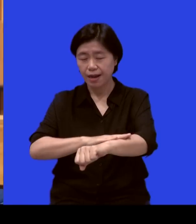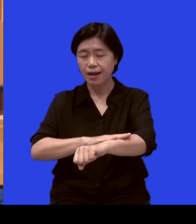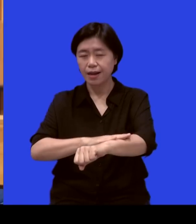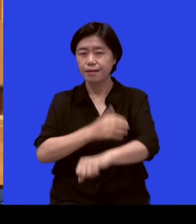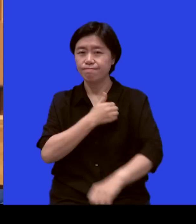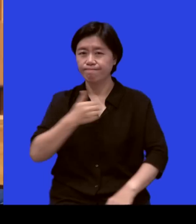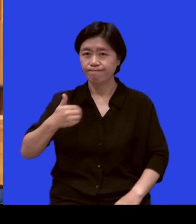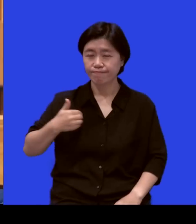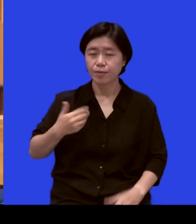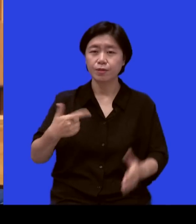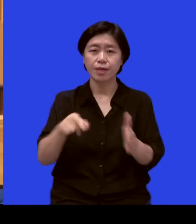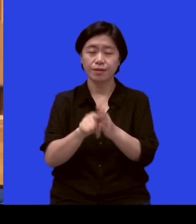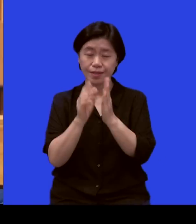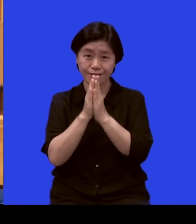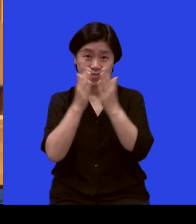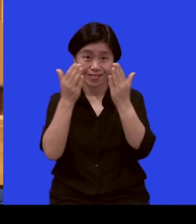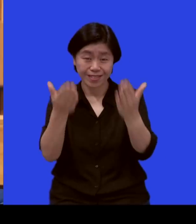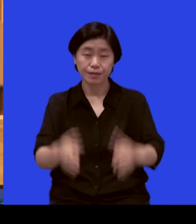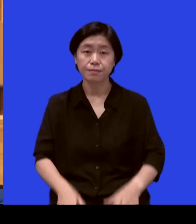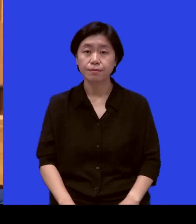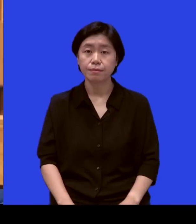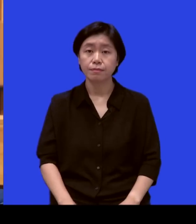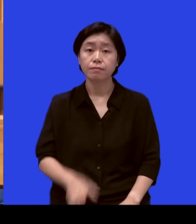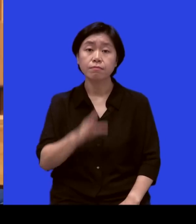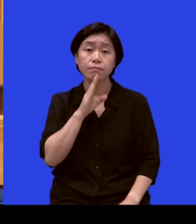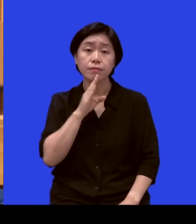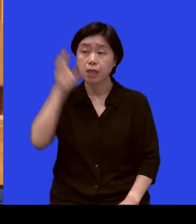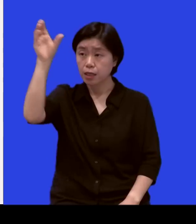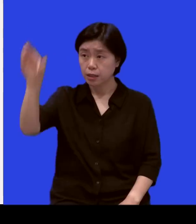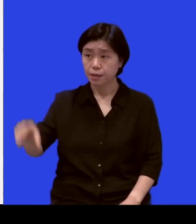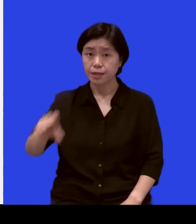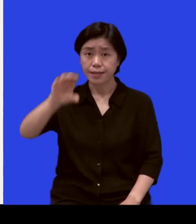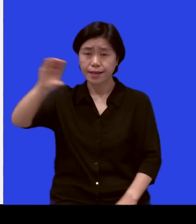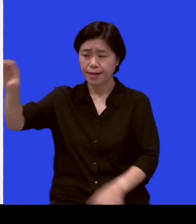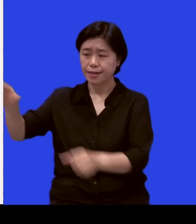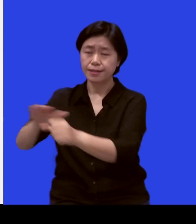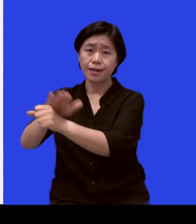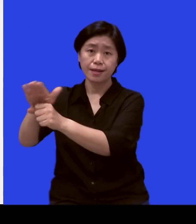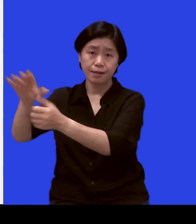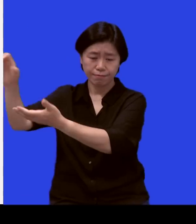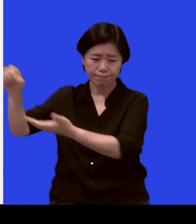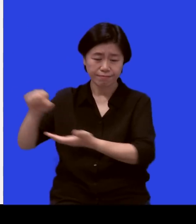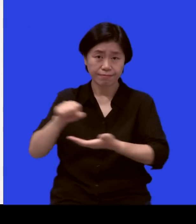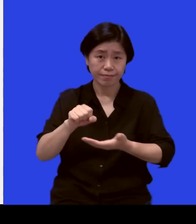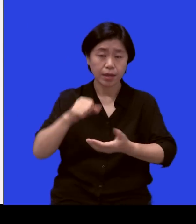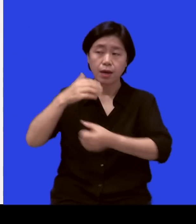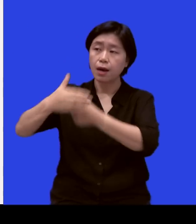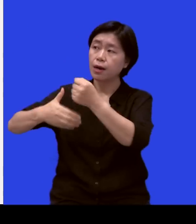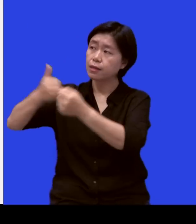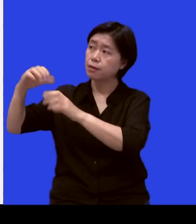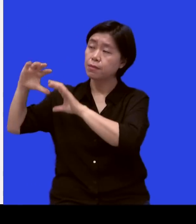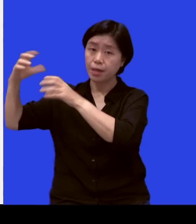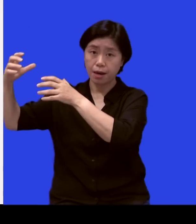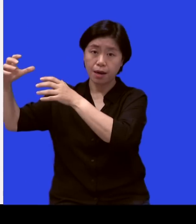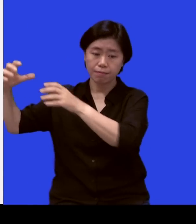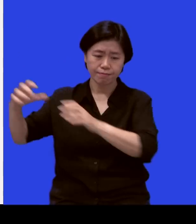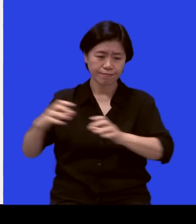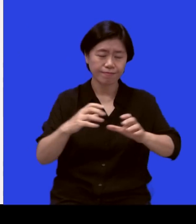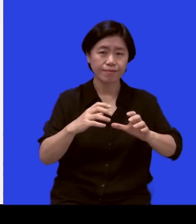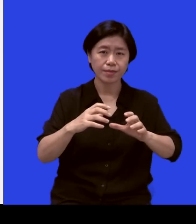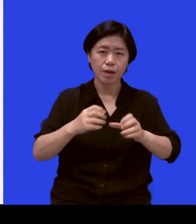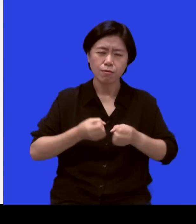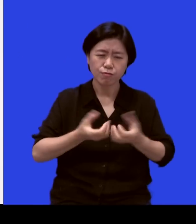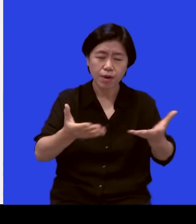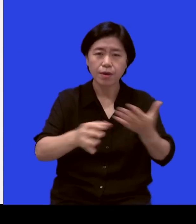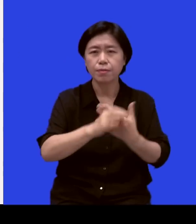저희도 열심히 응원하고 기도하겠습니다. 네, 그래서 저는 십자가의 사랑으로 하나님의 나라 운동을 우리 기독교회가 하면 이